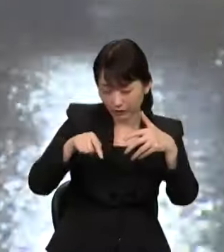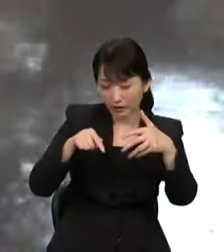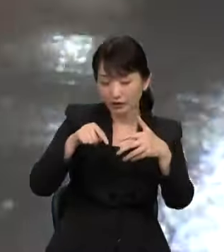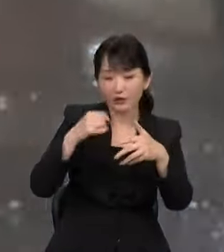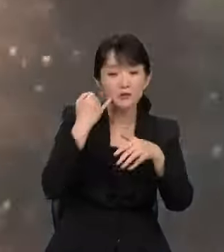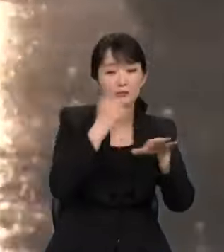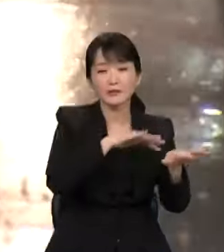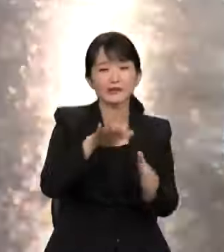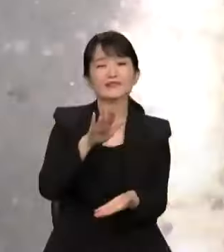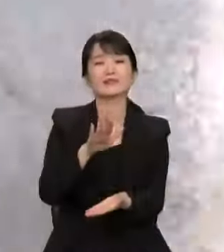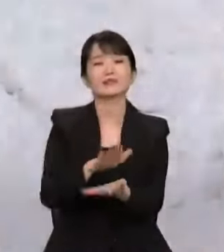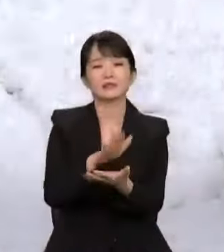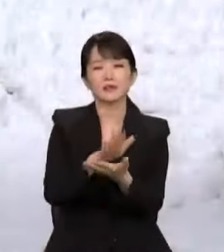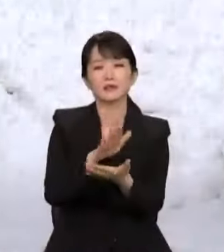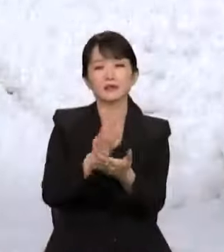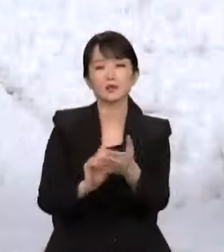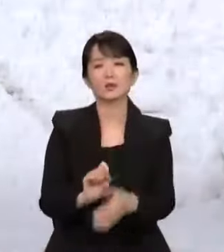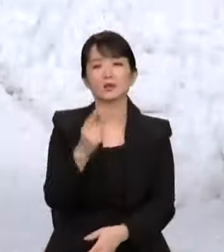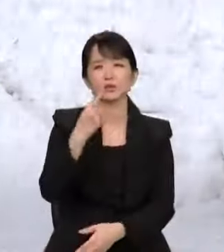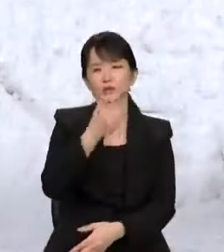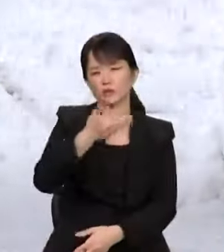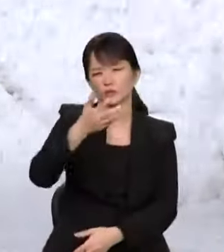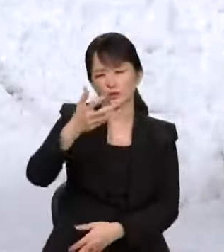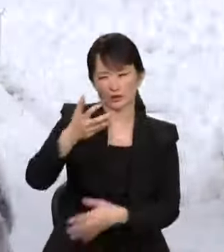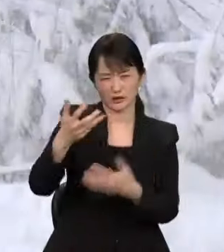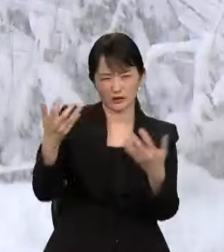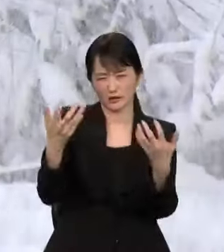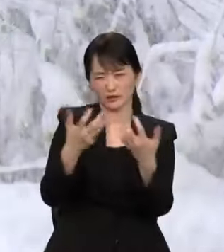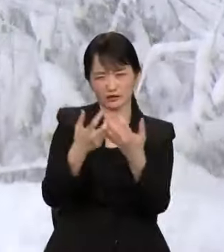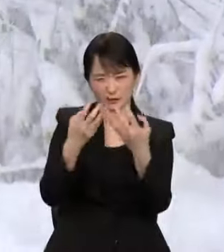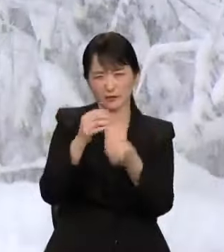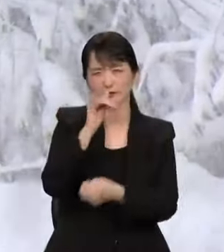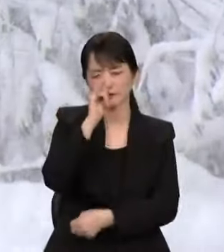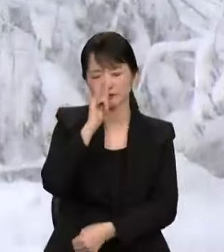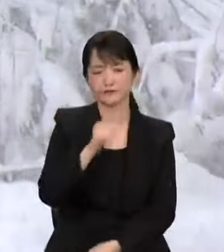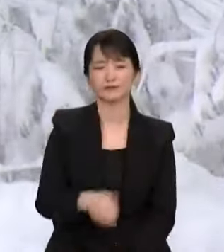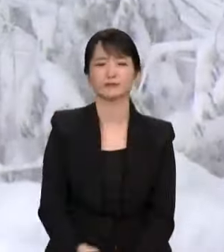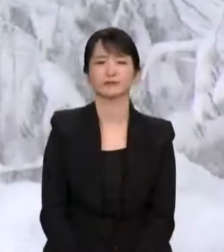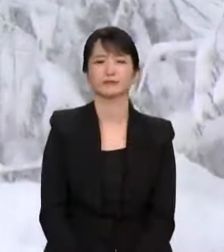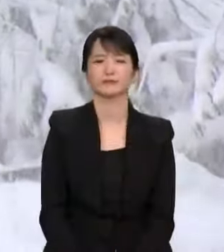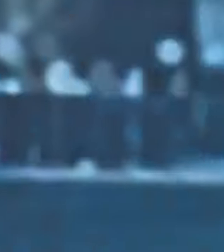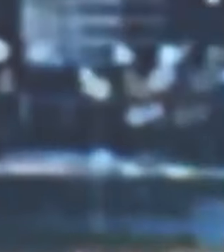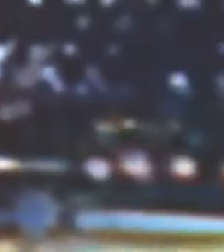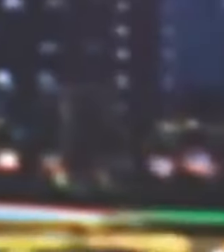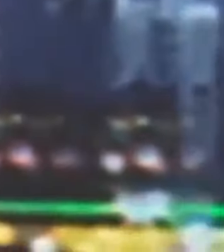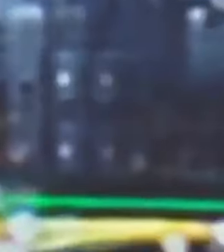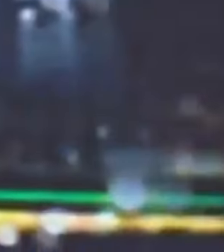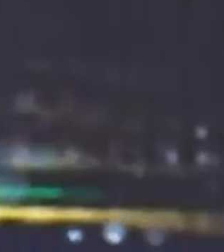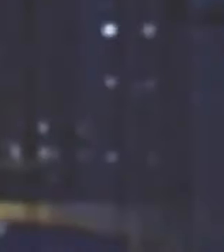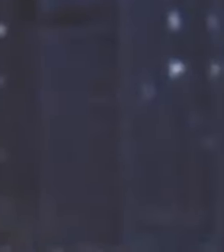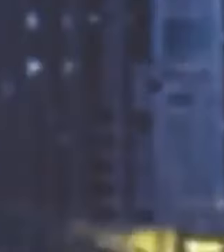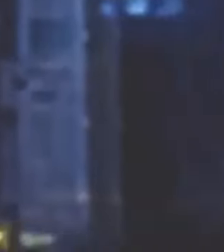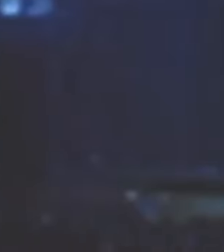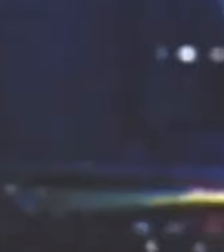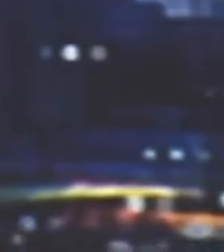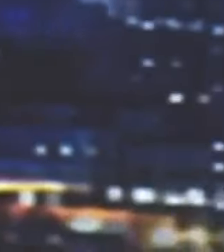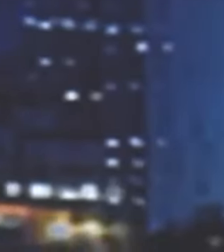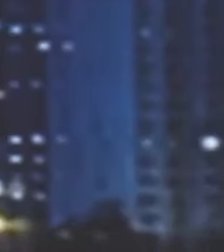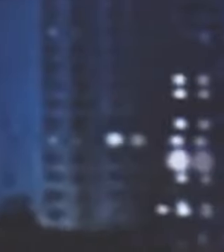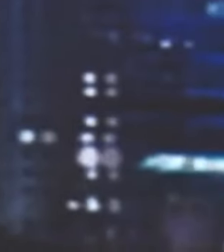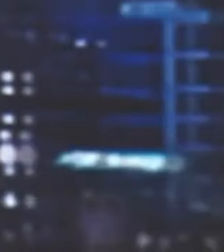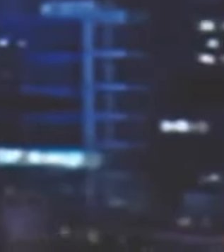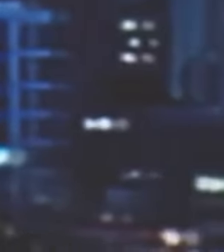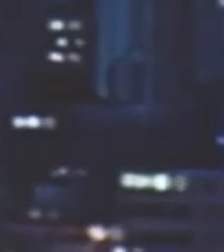뜨거워진 바다가 더 많은 수증기를 내보냈고 때문입니다 JTBC 이예원 있니다 JTBC 뉴스를